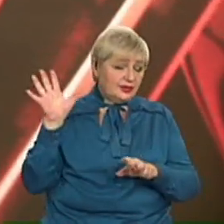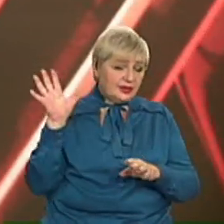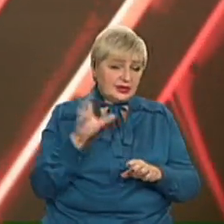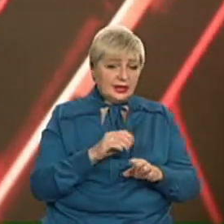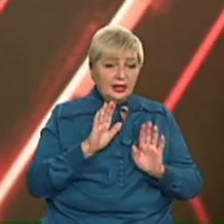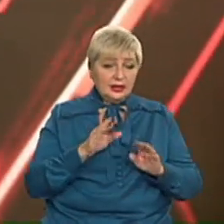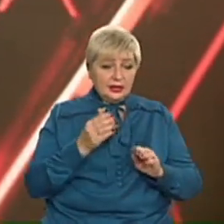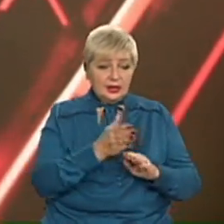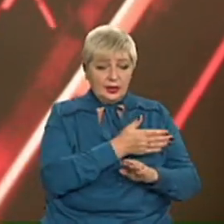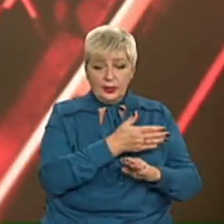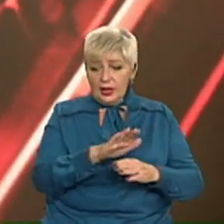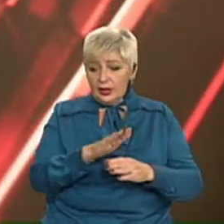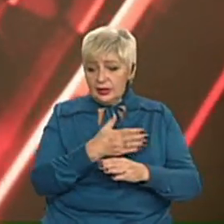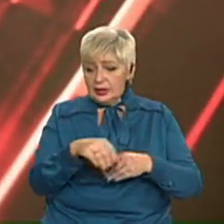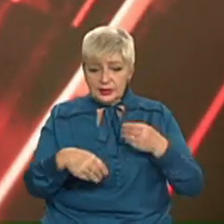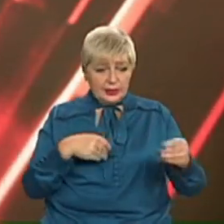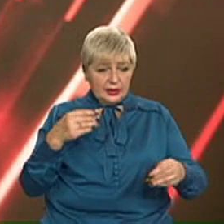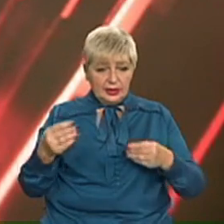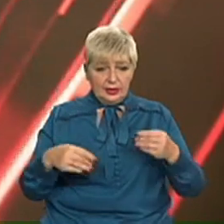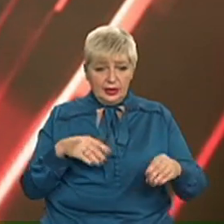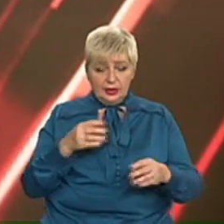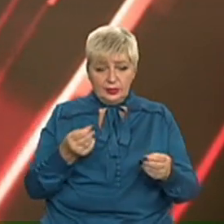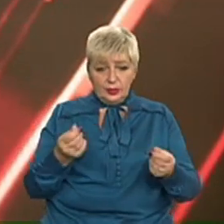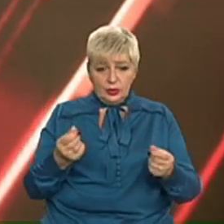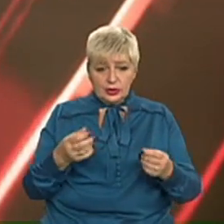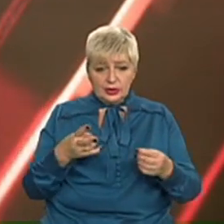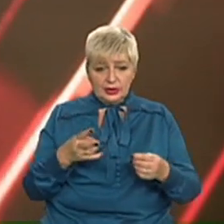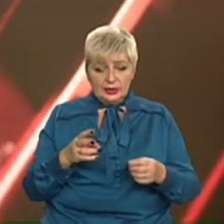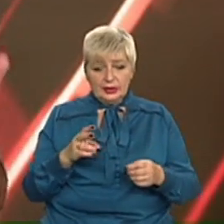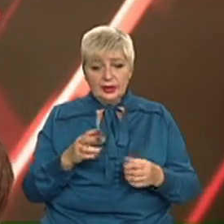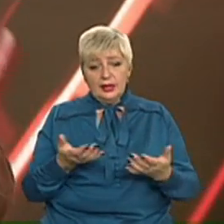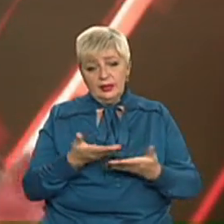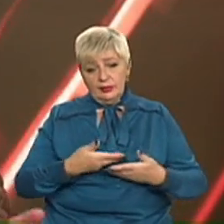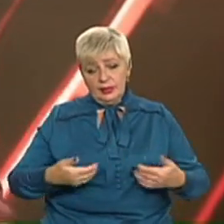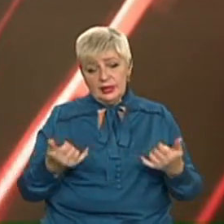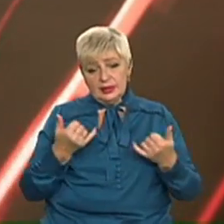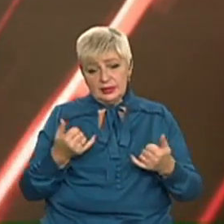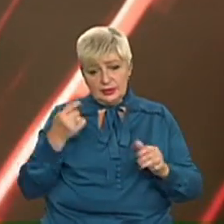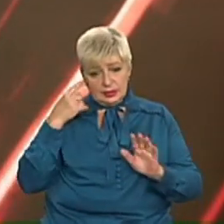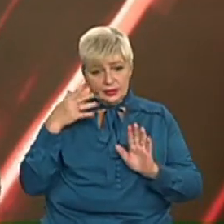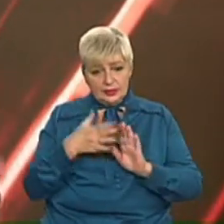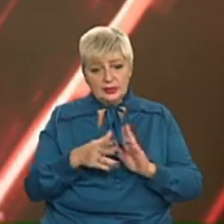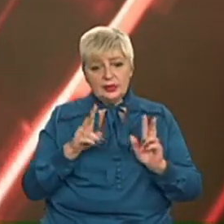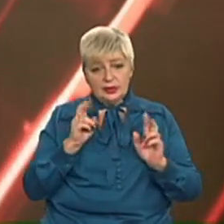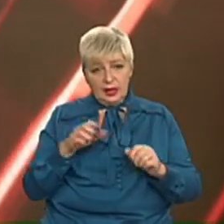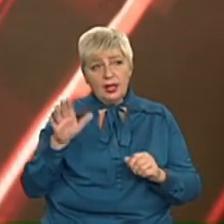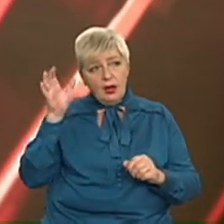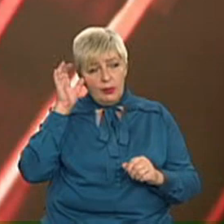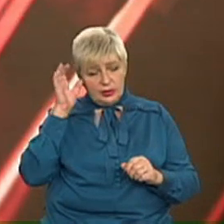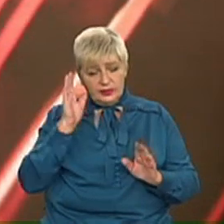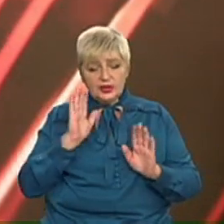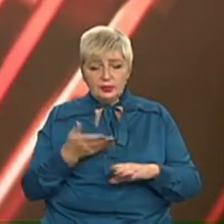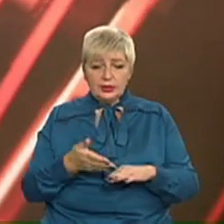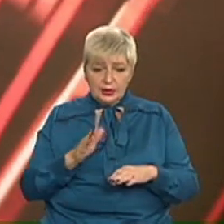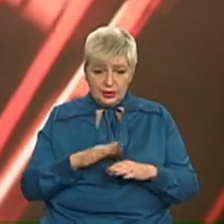нічого, тільки б розподіляли кошти на соціально захищені статті витрат. Ми зараз розуміємо, як буде по освіті, буде тяжко, але ми